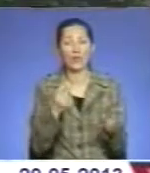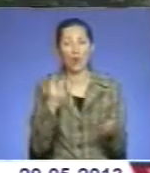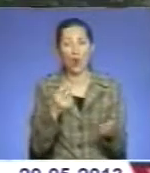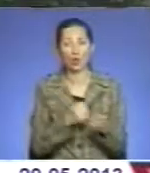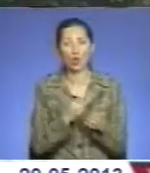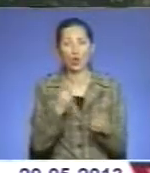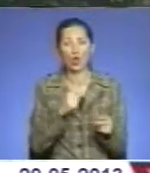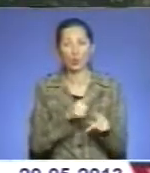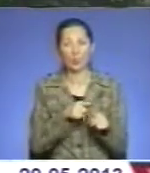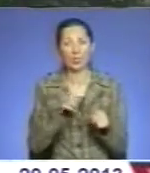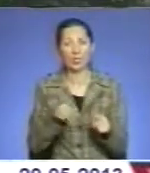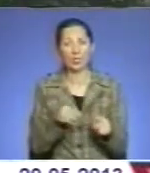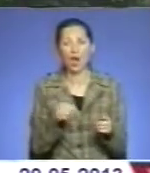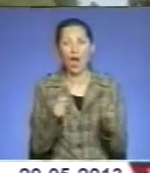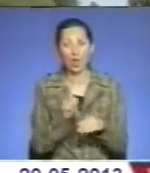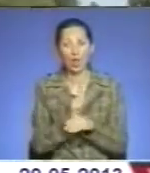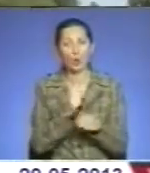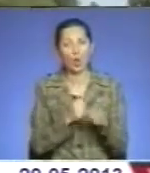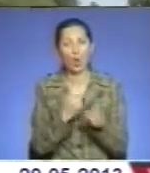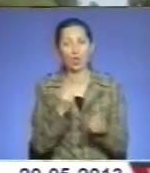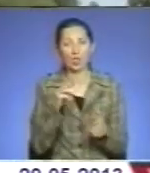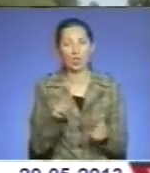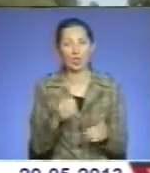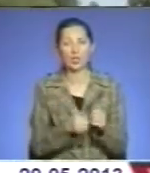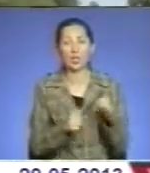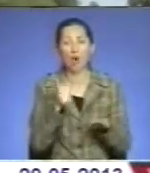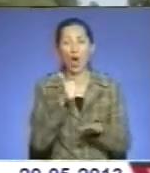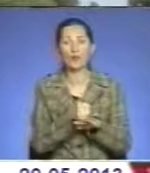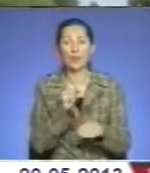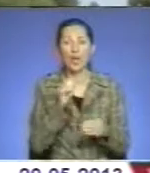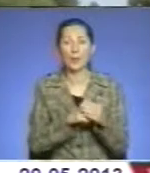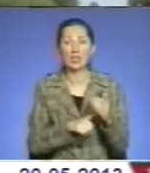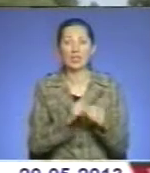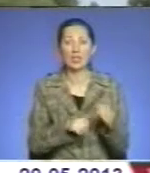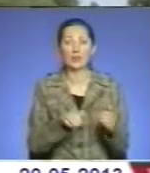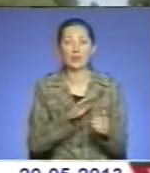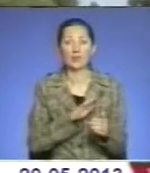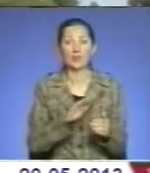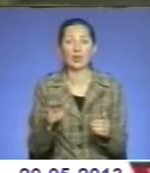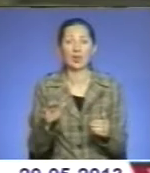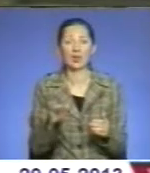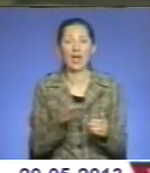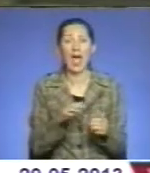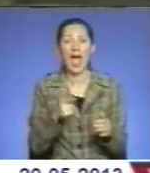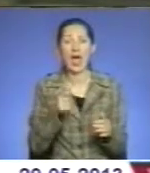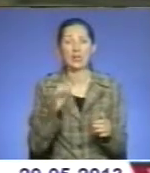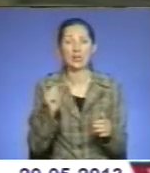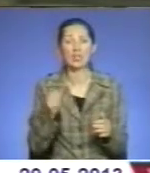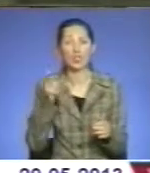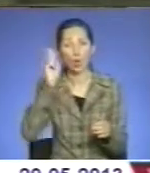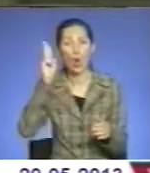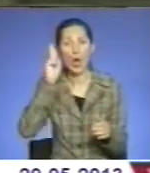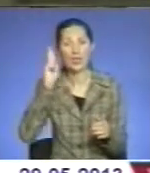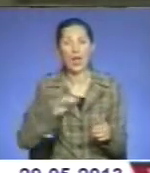2,5 тисяч при нормі до 1 тисячі. Серед основних причин – негерметичні септики приватних будинків. Можлива шкода для людського